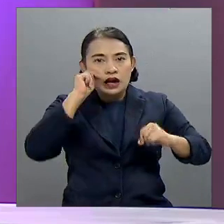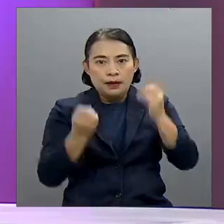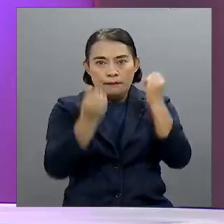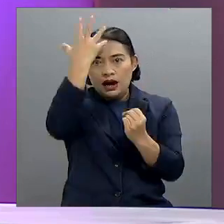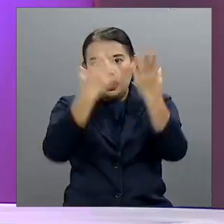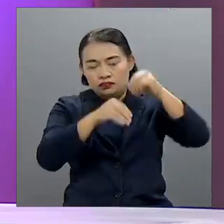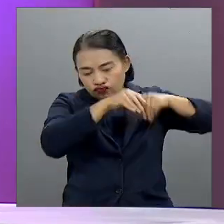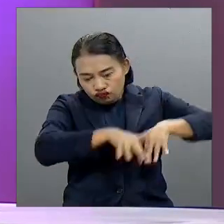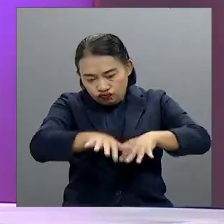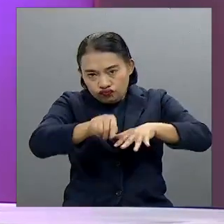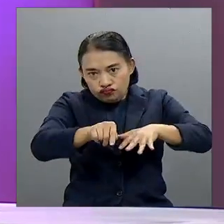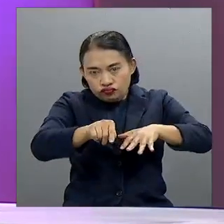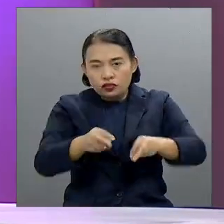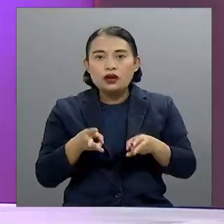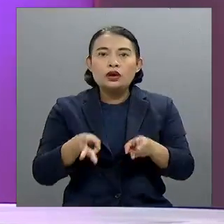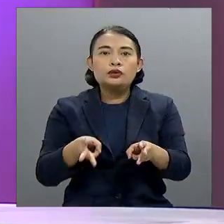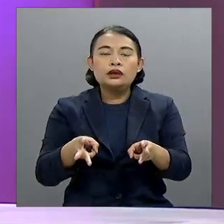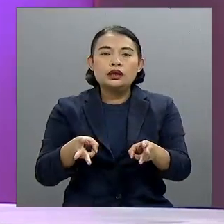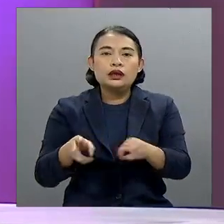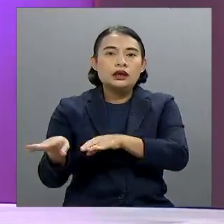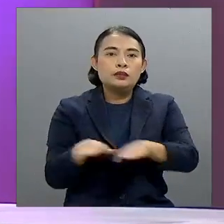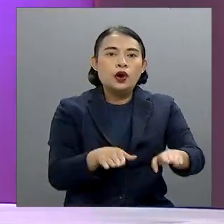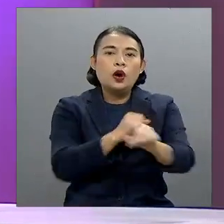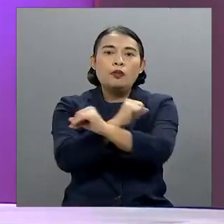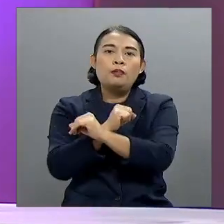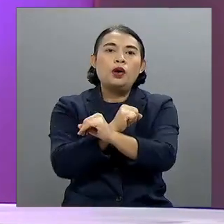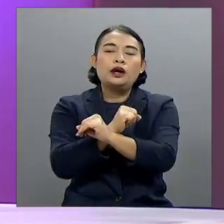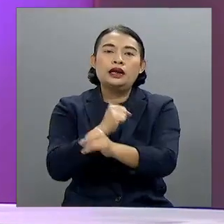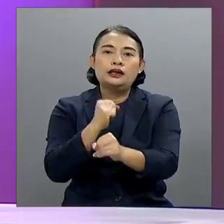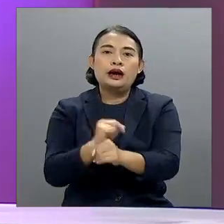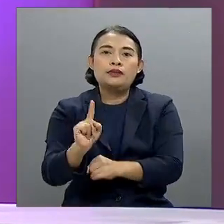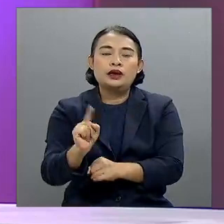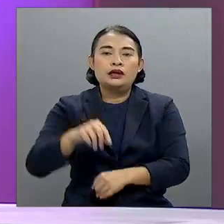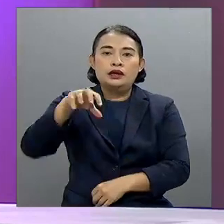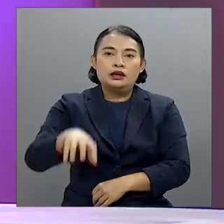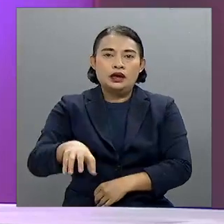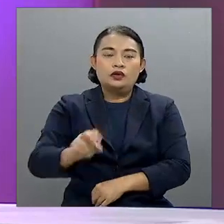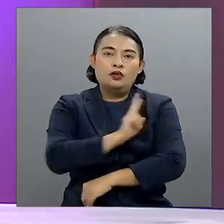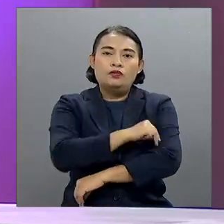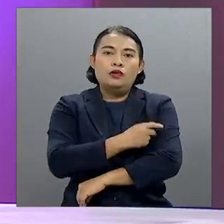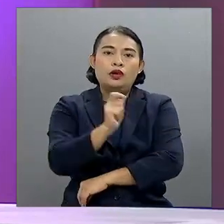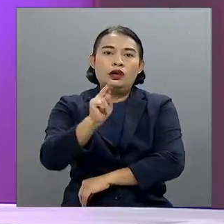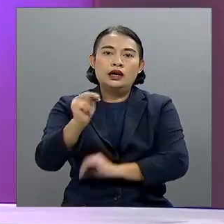รับมือกับวิกฤตน้ำท่วมว่าเราควรจะทำอย่างไรจากกรมอนามัยมาฝากกันครับ